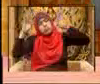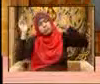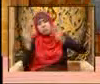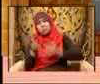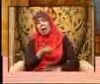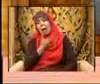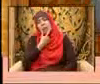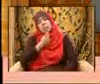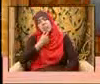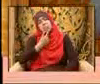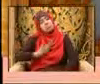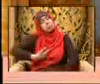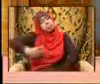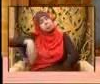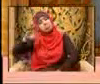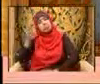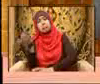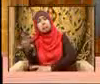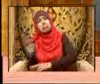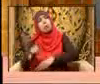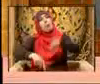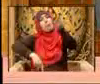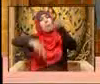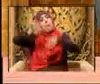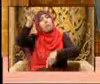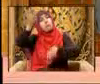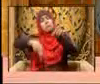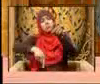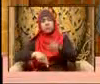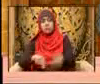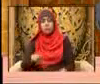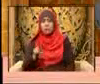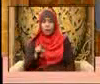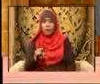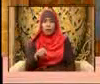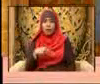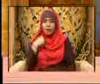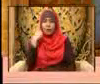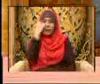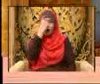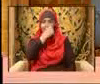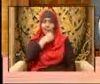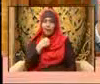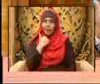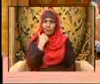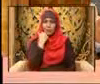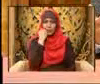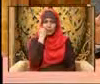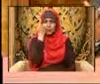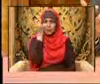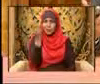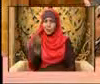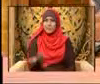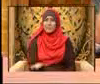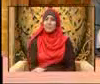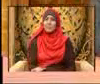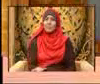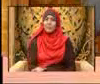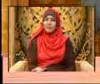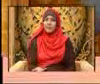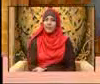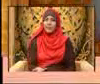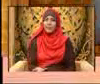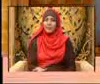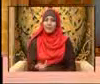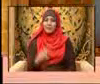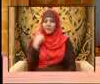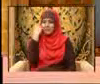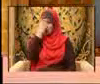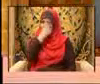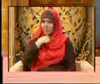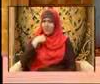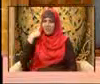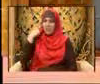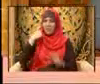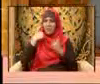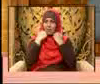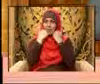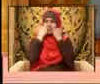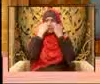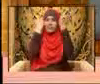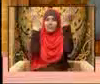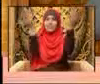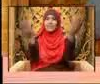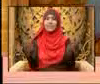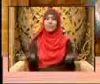أن يعطاوها، وإلا ما عطاوهش أراه هذاك ماء الوجه. أن يحفظ الإنسان ماء الوجه، مش معناتها أنه الإنسان